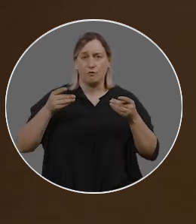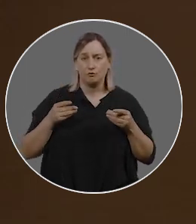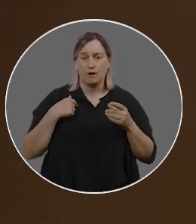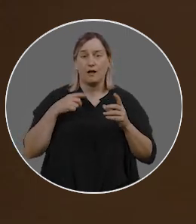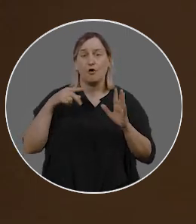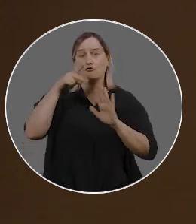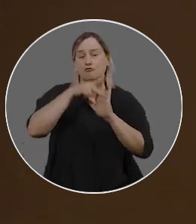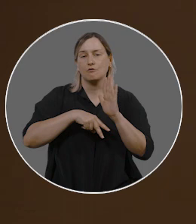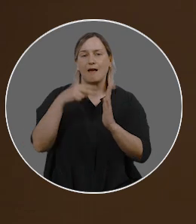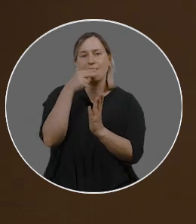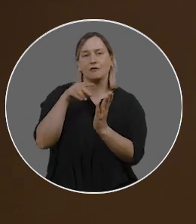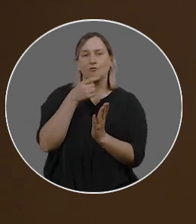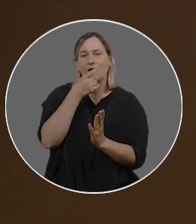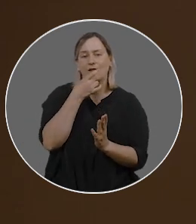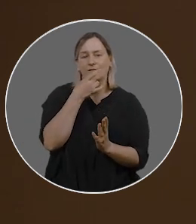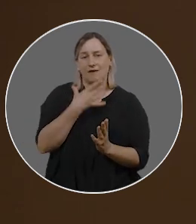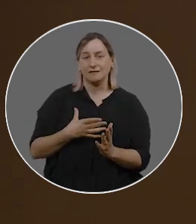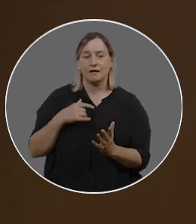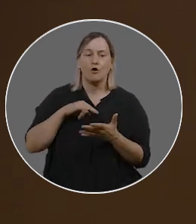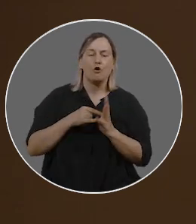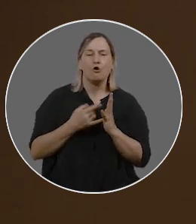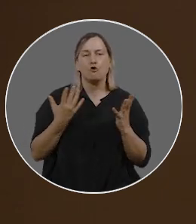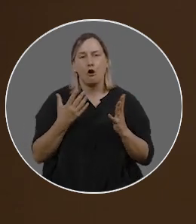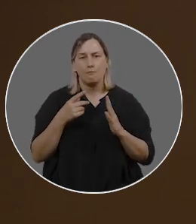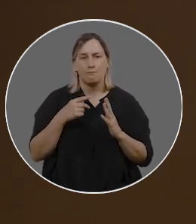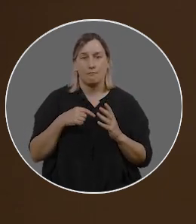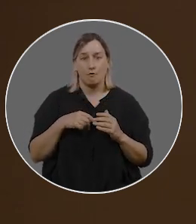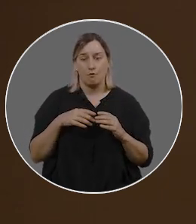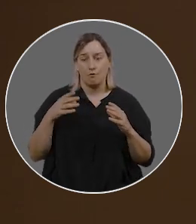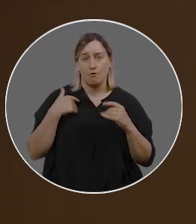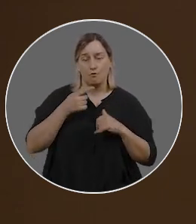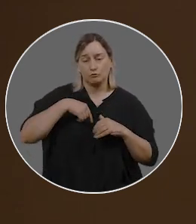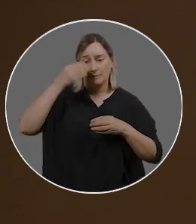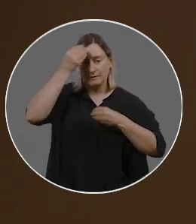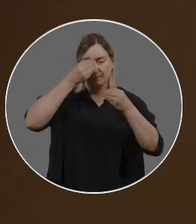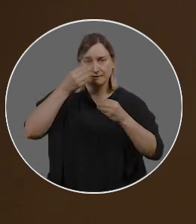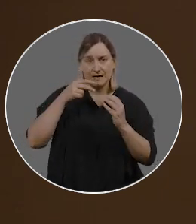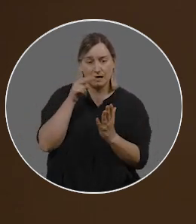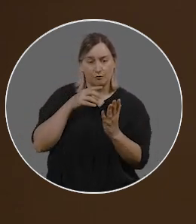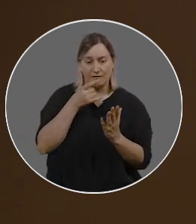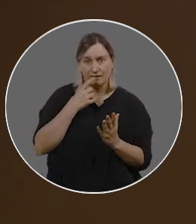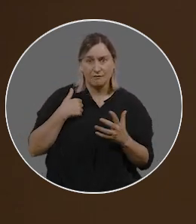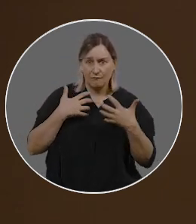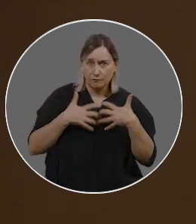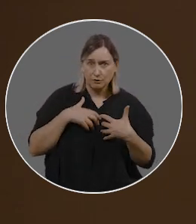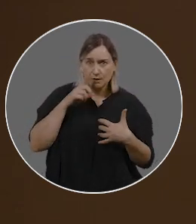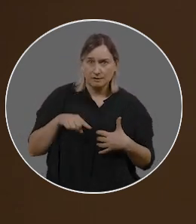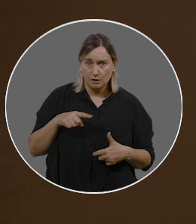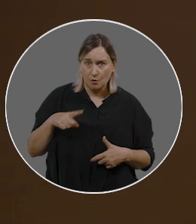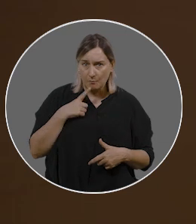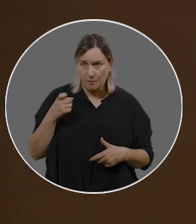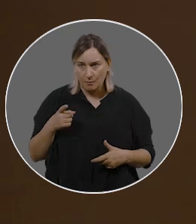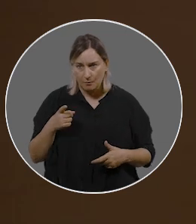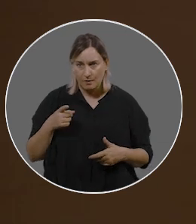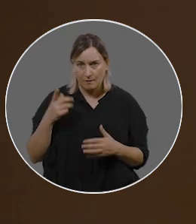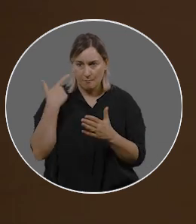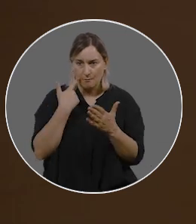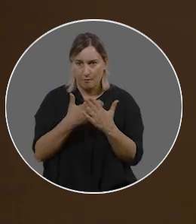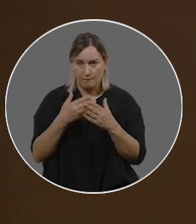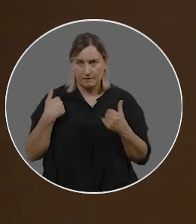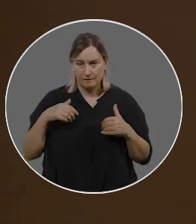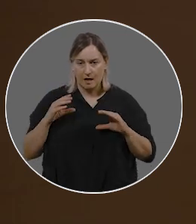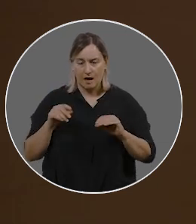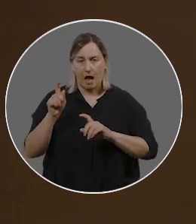fàcil, com ha de ser la lectura fàcil. Des de la universitat el que ens podem plantejar és, això funciona realment? Doncs hem fet proves amb